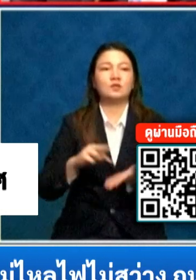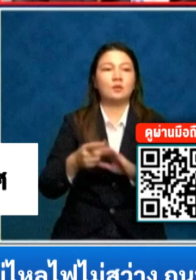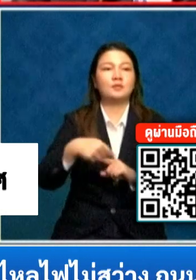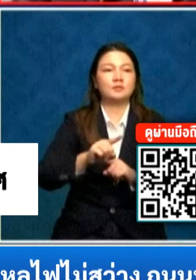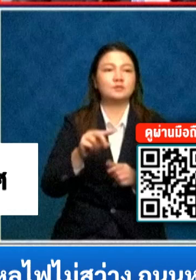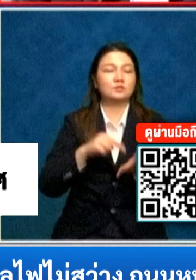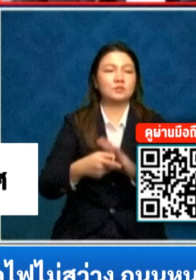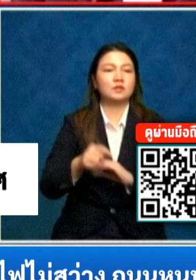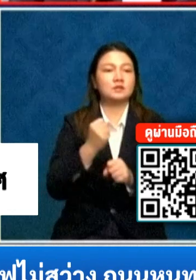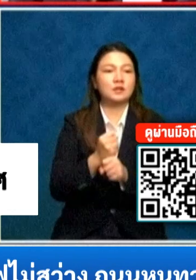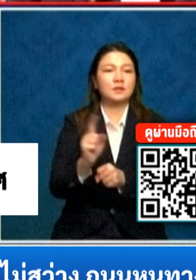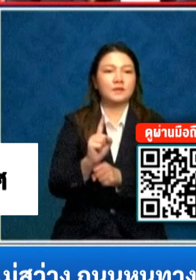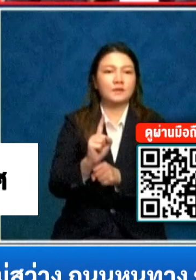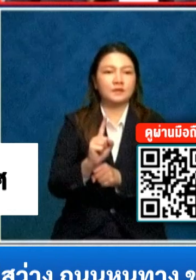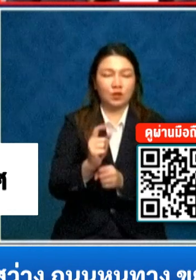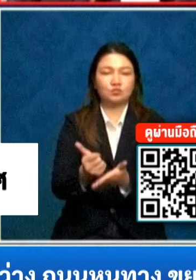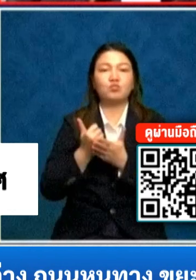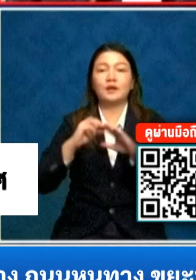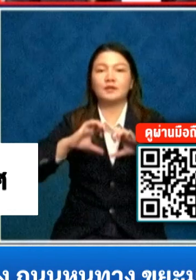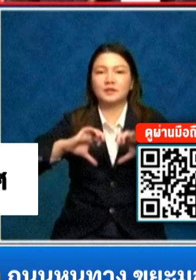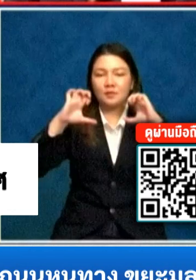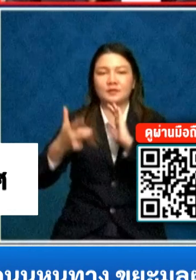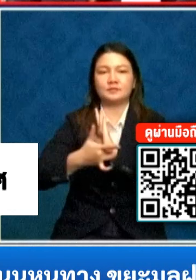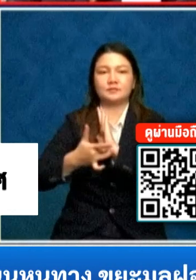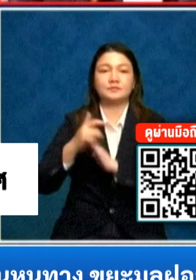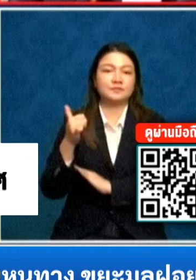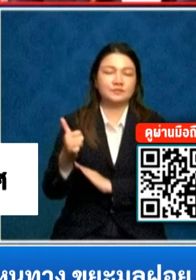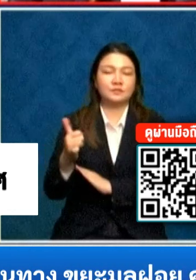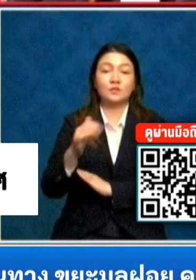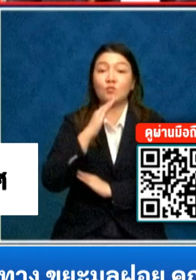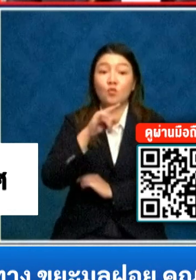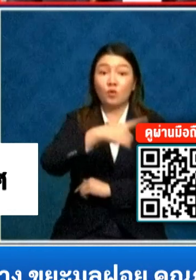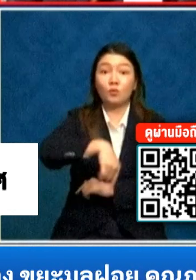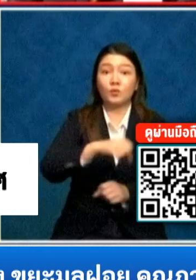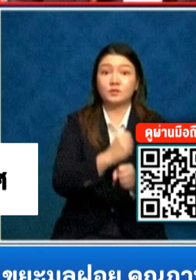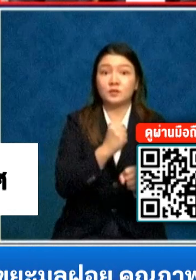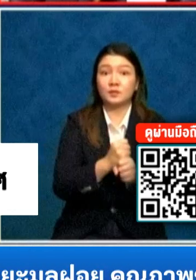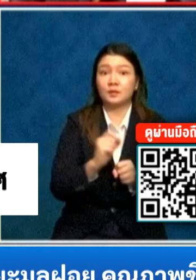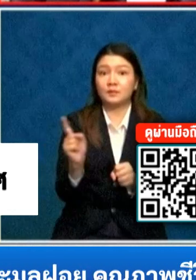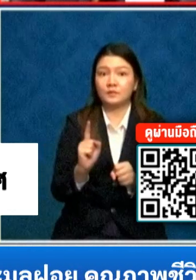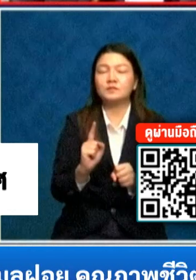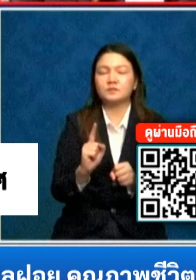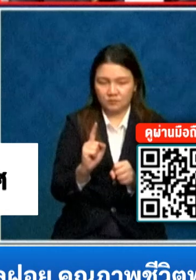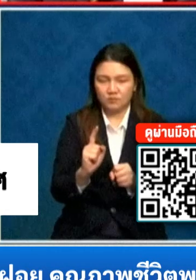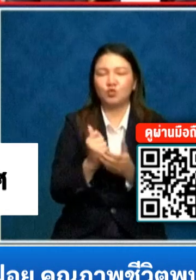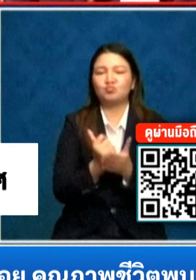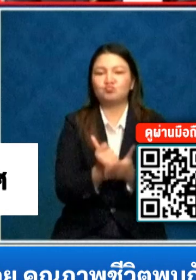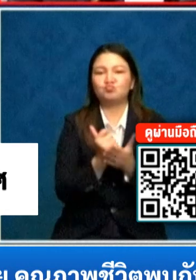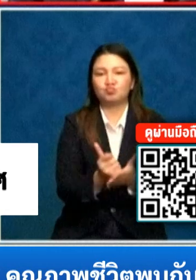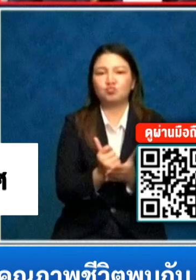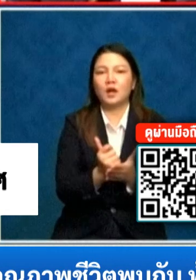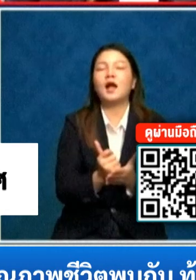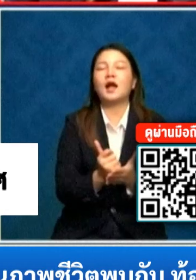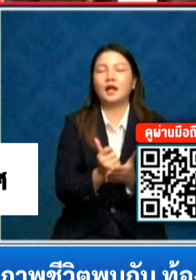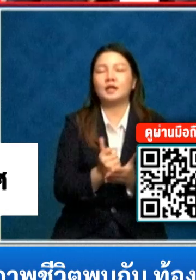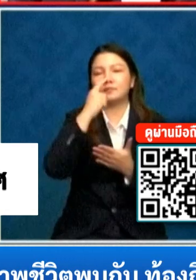Government ด้วยนะครับก็คือให้เป็นรัฐบาลดิจิทัลเพราะว่าถ้าหากว่าเราทำอย่างนั้นนะครับเราจะเพิ่ม Productivity ได้อย่างมีนัยสำ